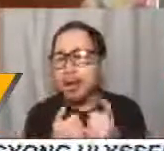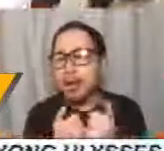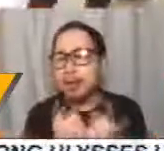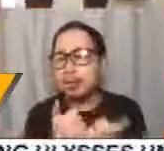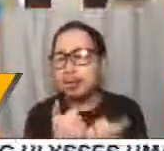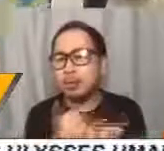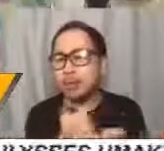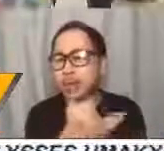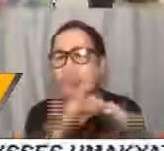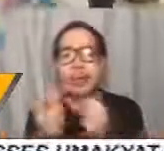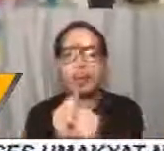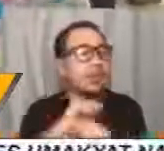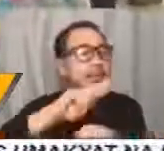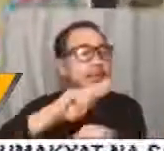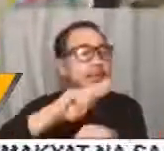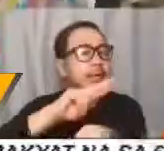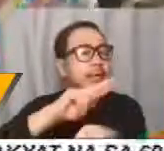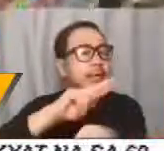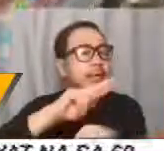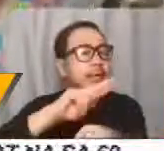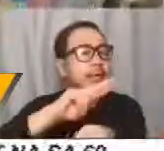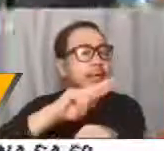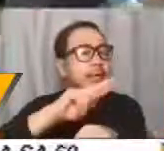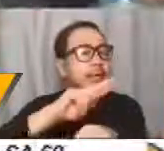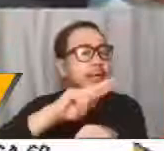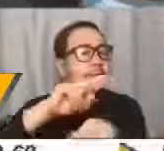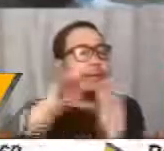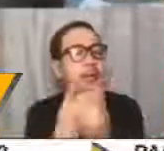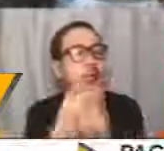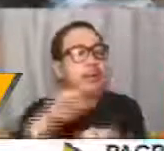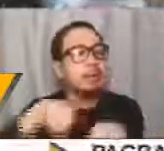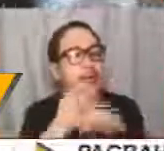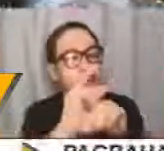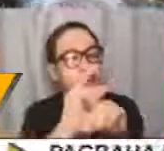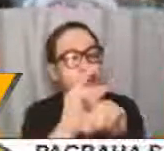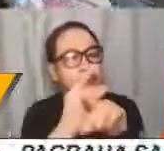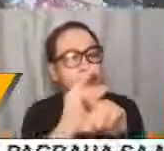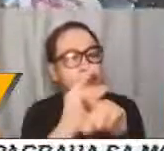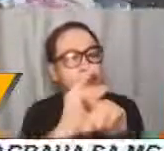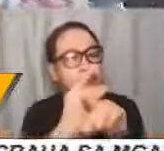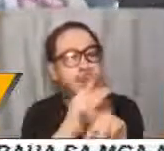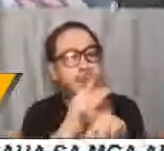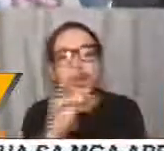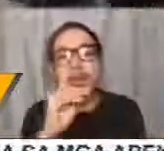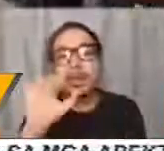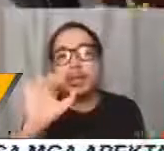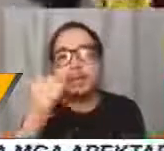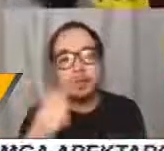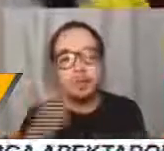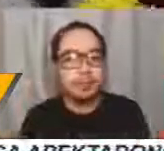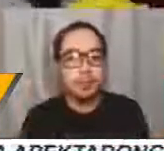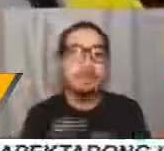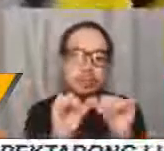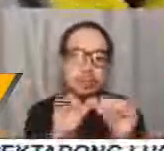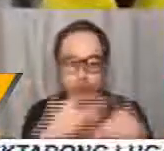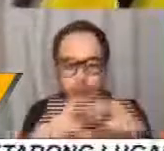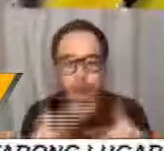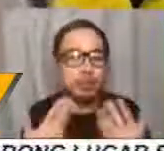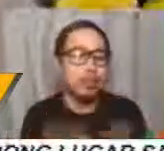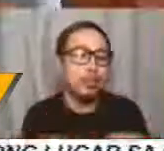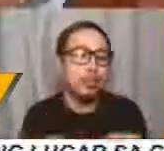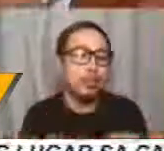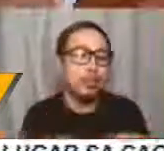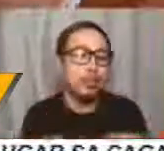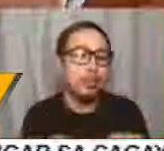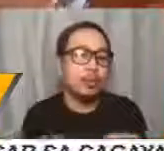yung family food packs and non-food items. Ang pagbabiyahe po nito ay sagot mahan sa